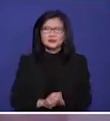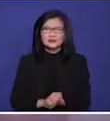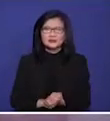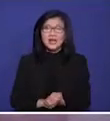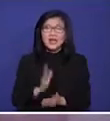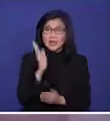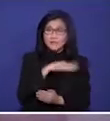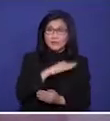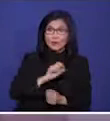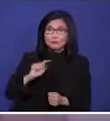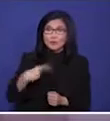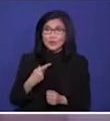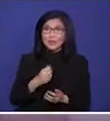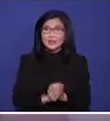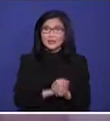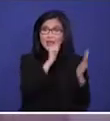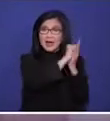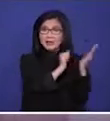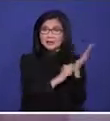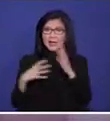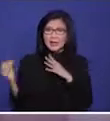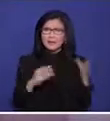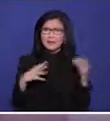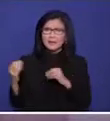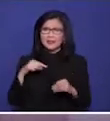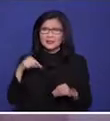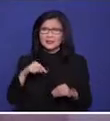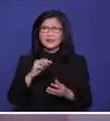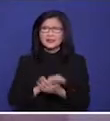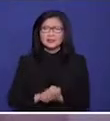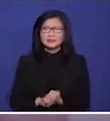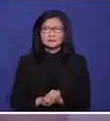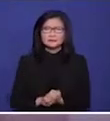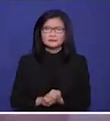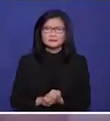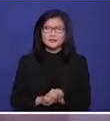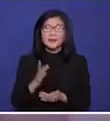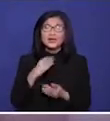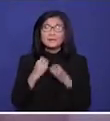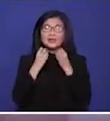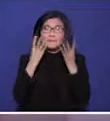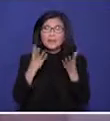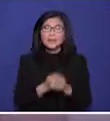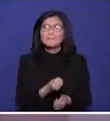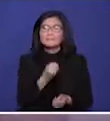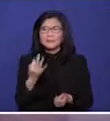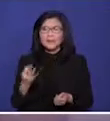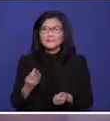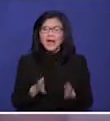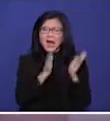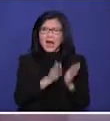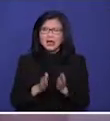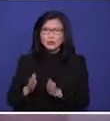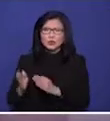sebelum memulai rangkaian acara debat pertama Capres maupun Cawapres 2019, kami akan menyampaikan beberapa aturan main yang